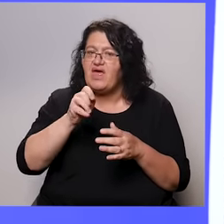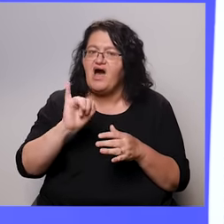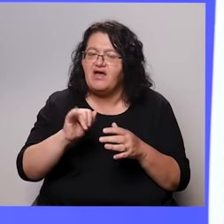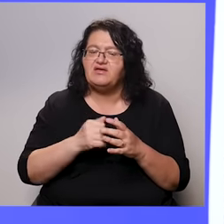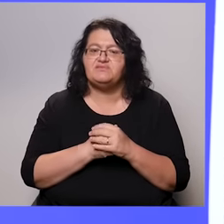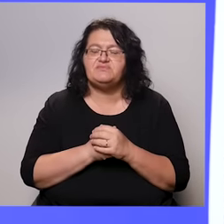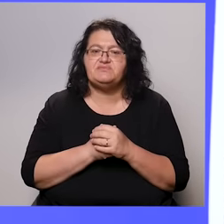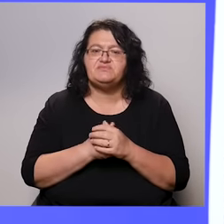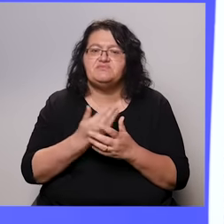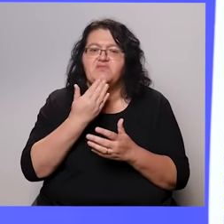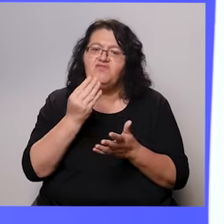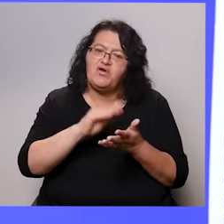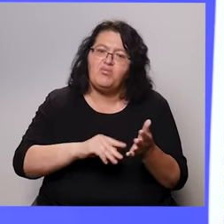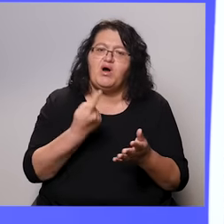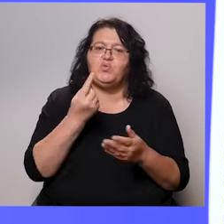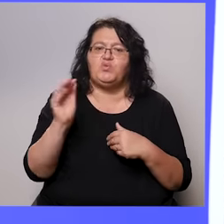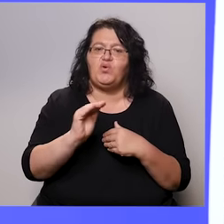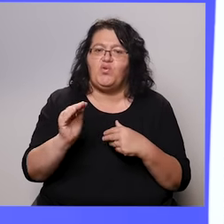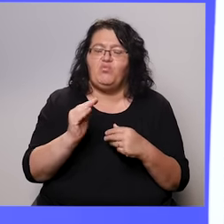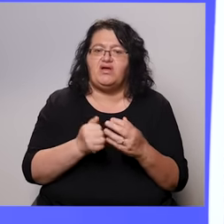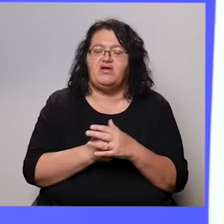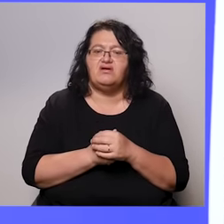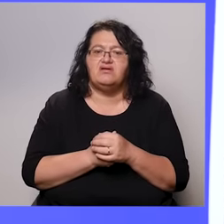Mihai, vreau să mai avem un copil.